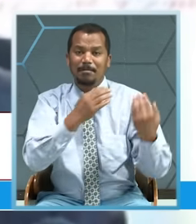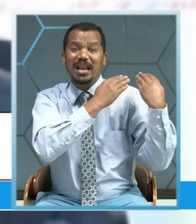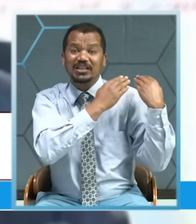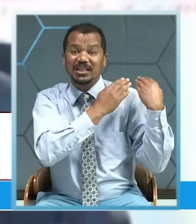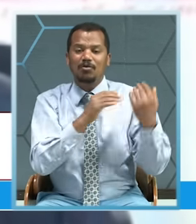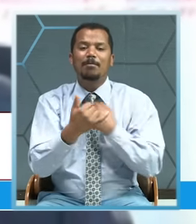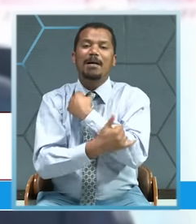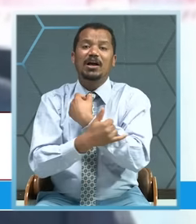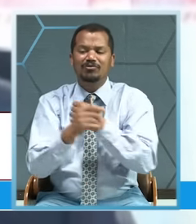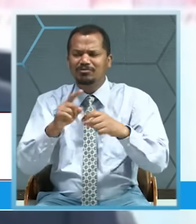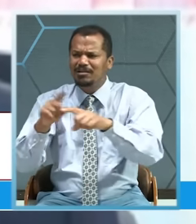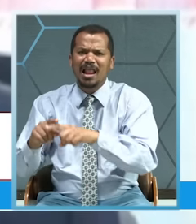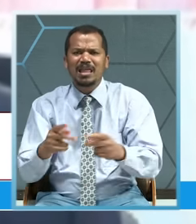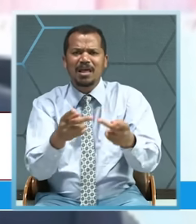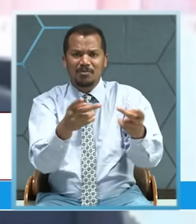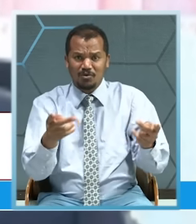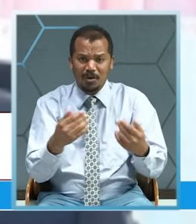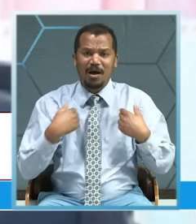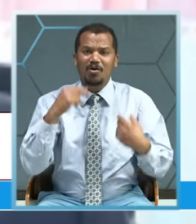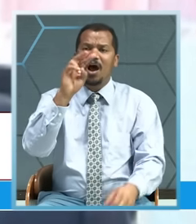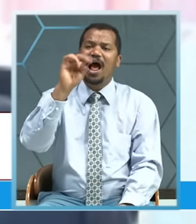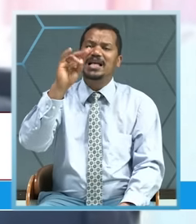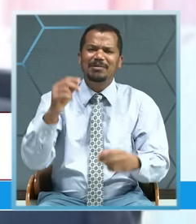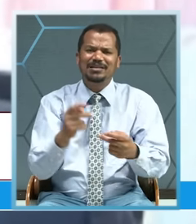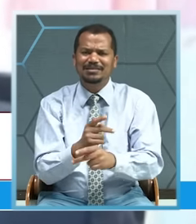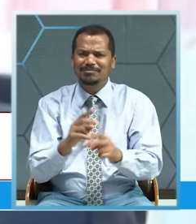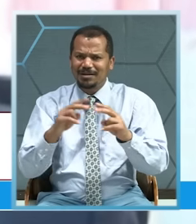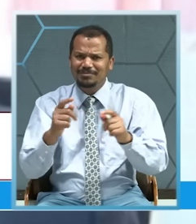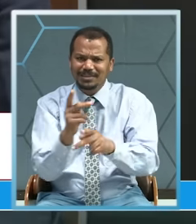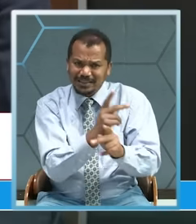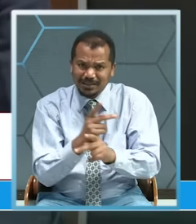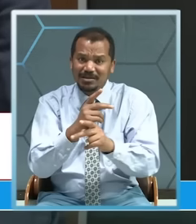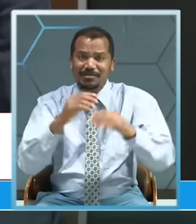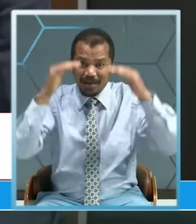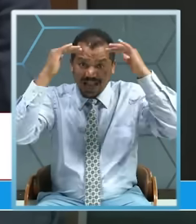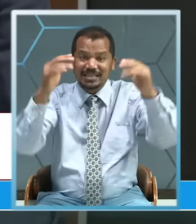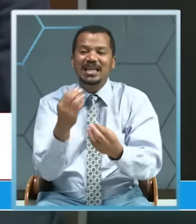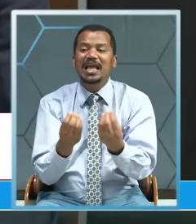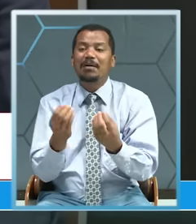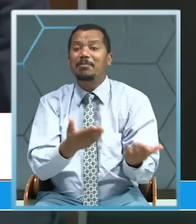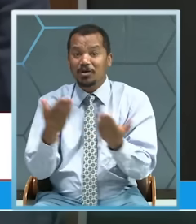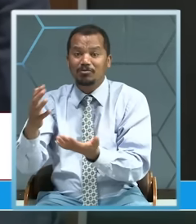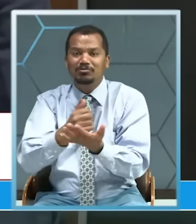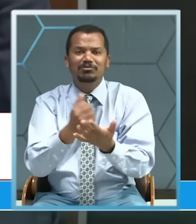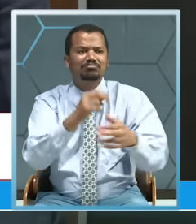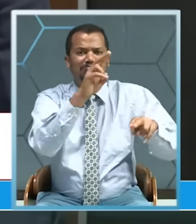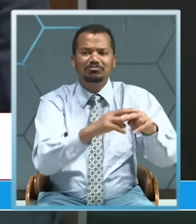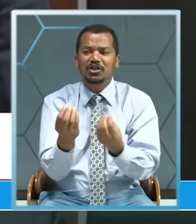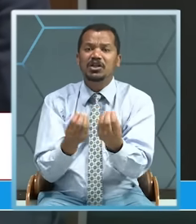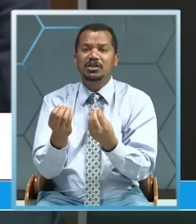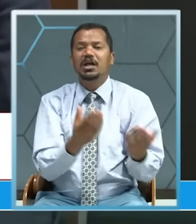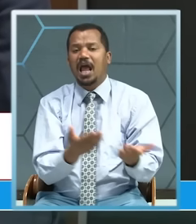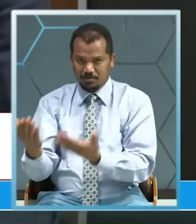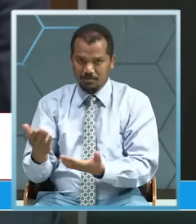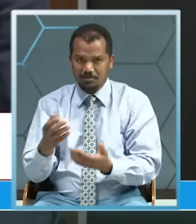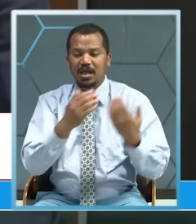ተጠቁሟል። ባለስልጣኑ በሀገሪቱ የተለያዩ አካባቢዎች ባሉት 27 ጥብቅ መጋዘኖች ለገበያ የሚቀርቡ ምርቶች አከማችቶ